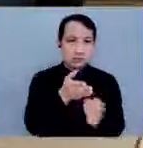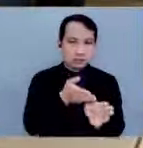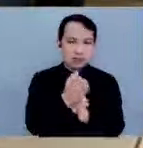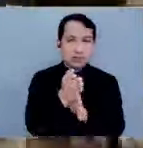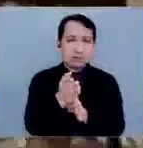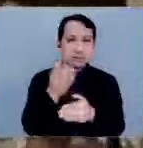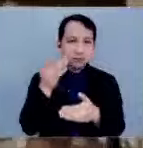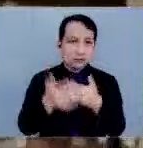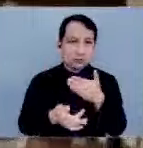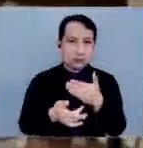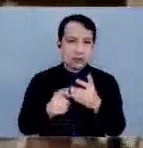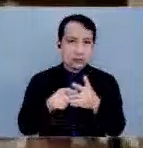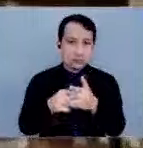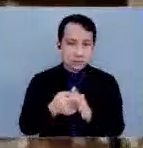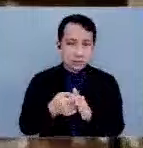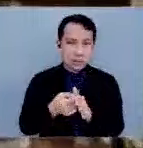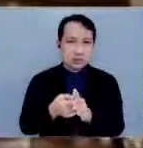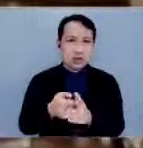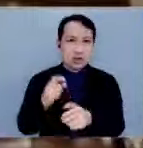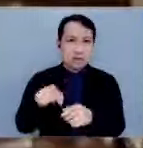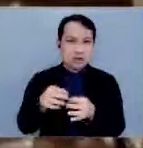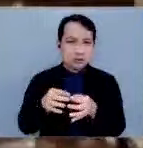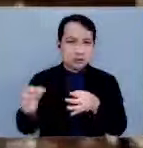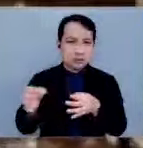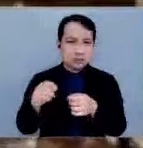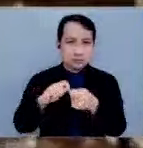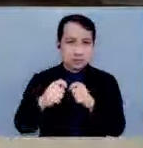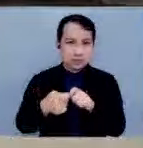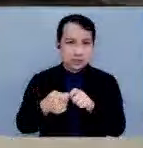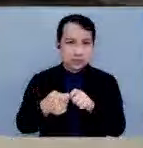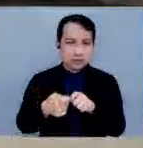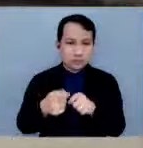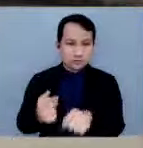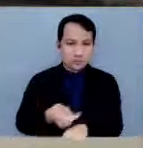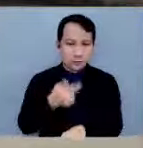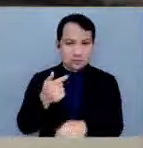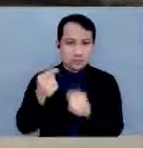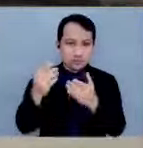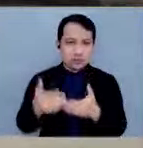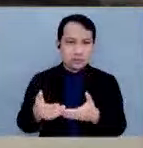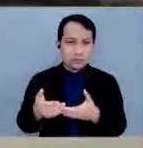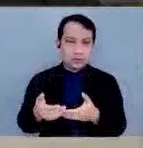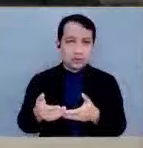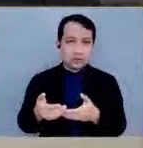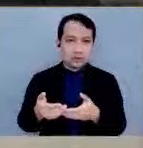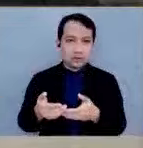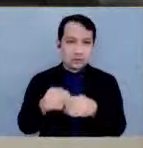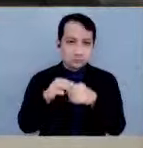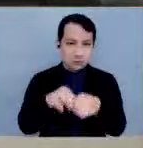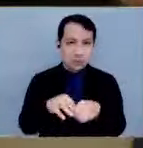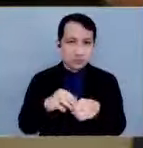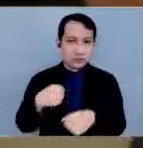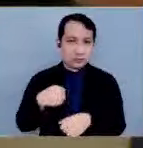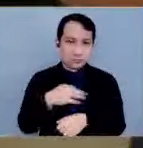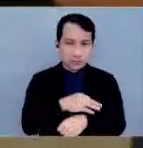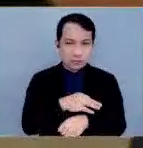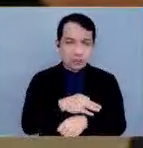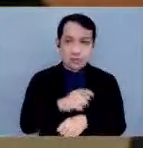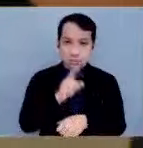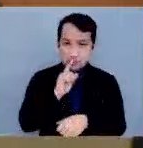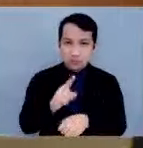simula ng botohan, mas mahabang oras ang ilalaan ng mga guro na tumatayong election officers. Kaya pagtitiyak ng